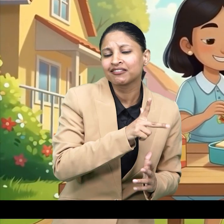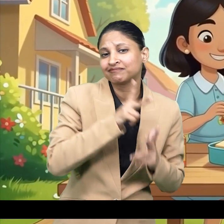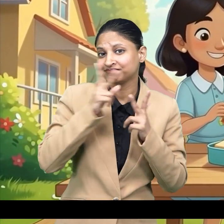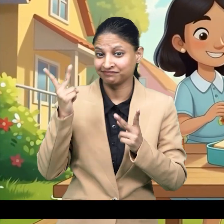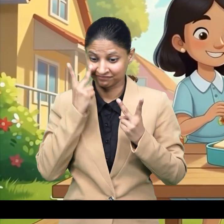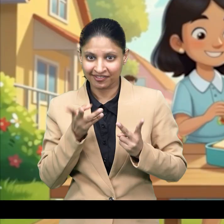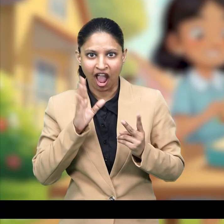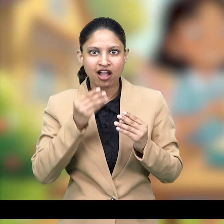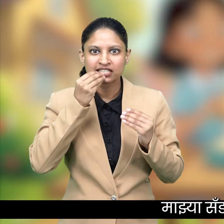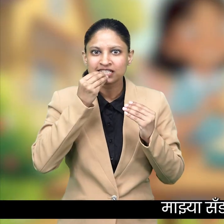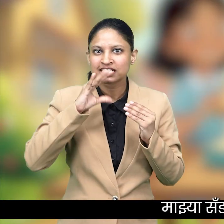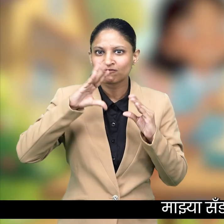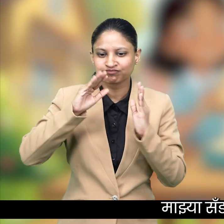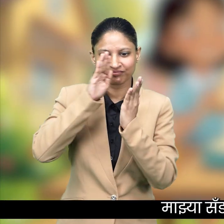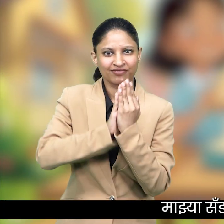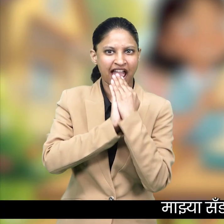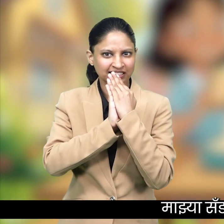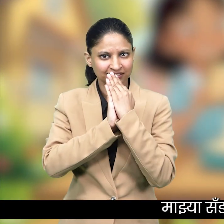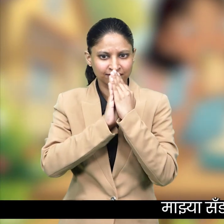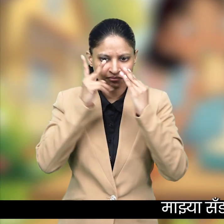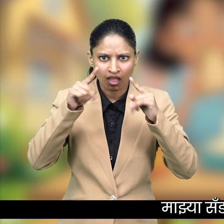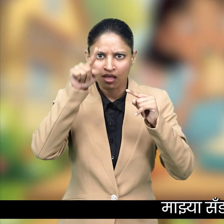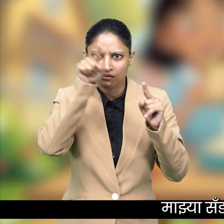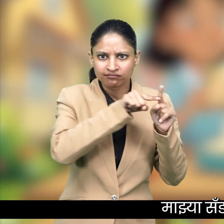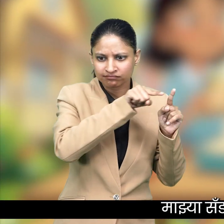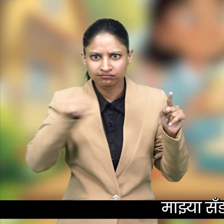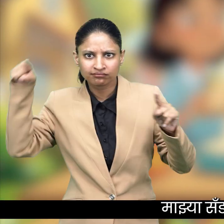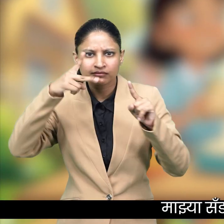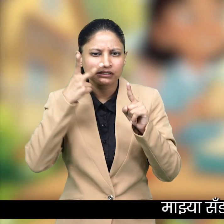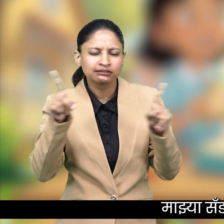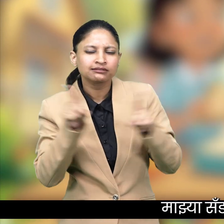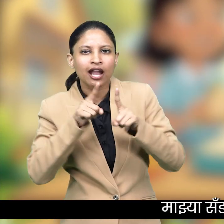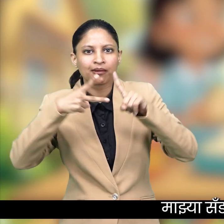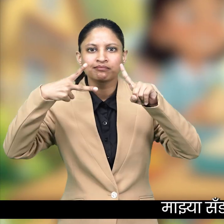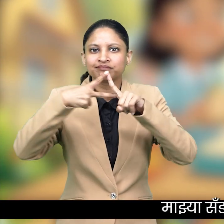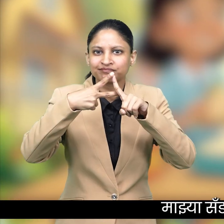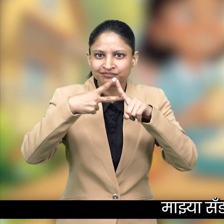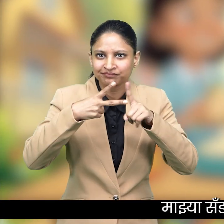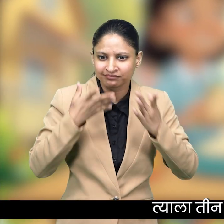हे बघ, माझ्या सँडविचचा तुकडा त्रिकोणासारखा आहे.